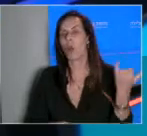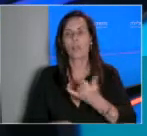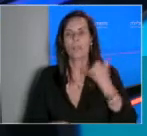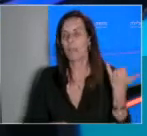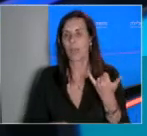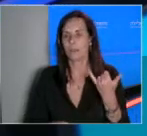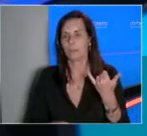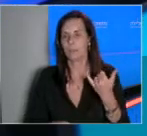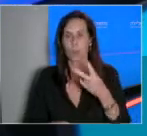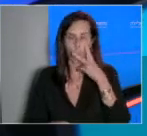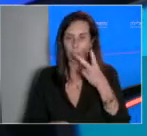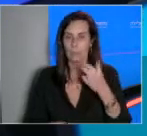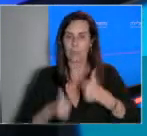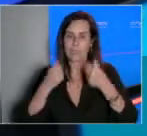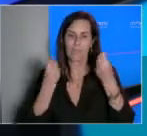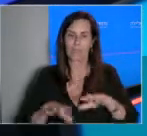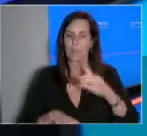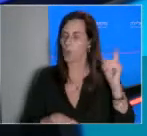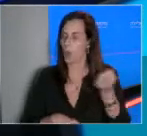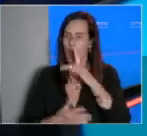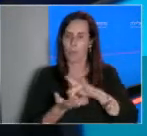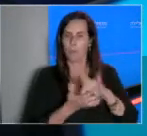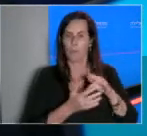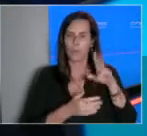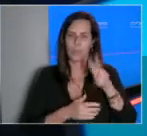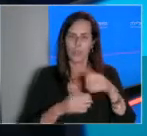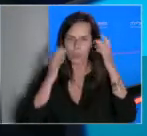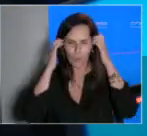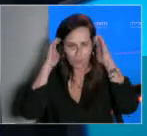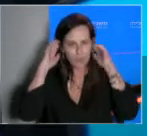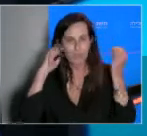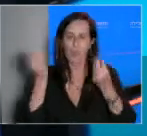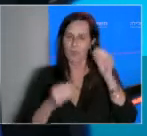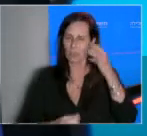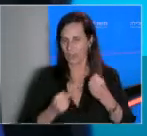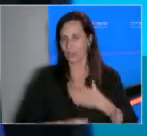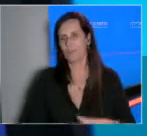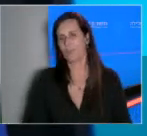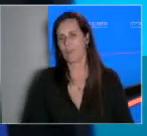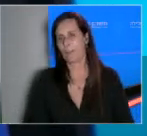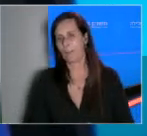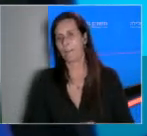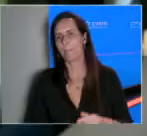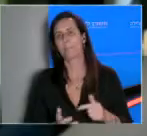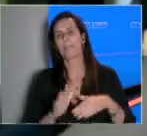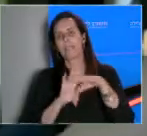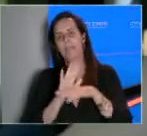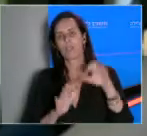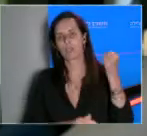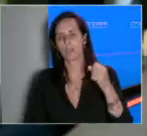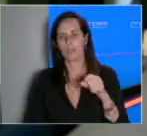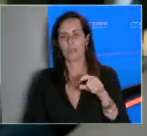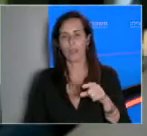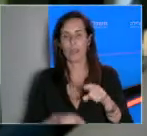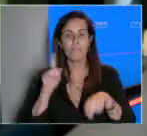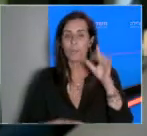הזמן, רואות את המכרזי הפסד האלה בכל מקום, יש בכלל תופעות הרבה יותר קשות מתנאים סוציאליים, אני